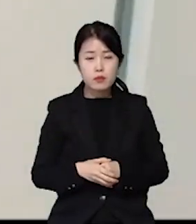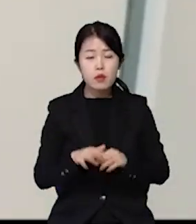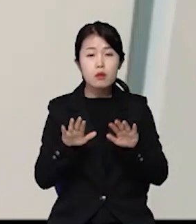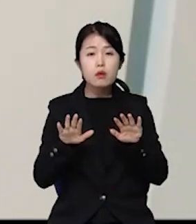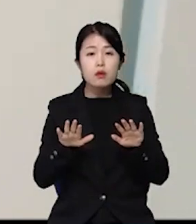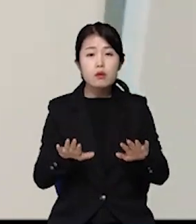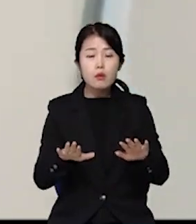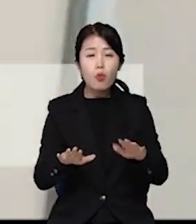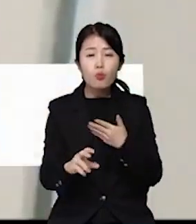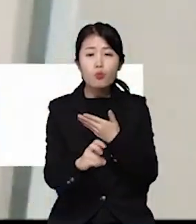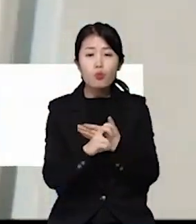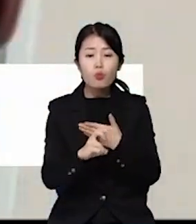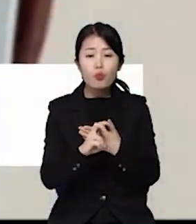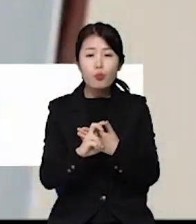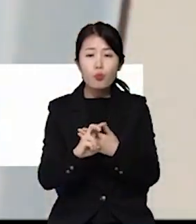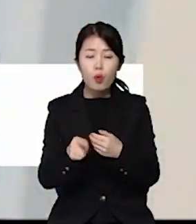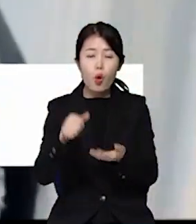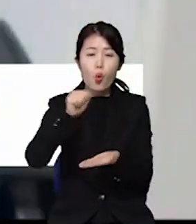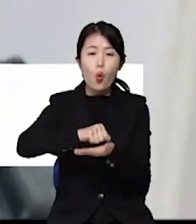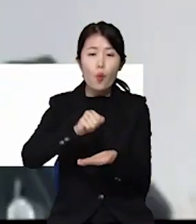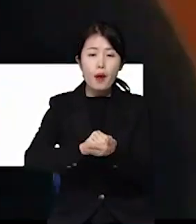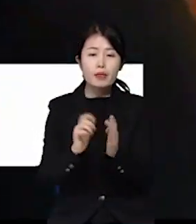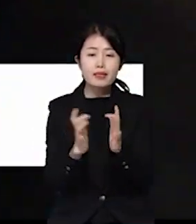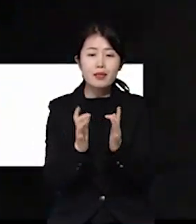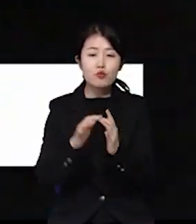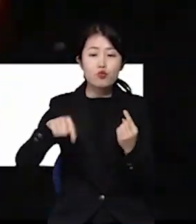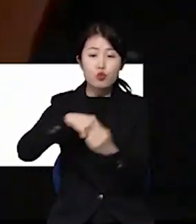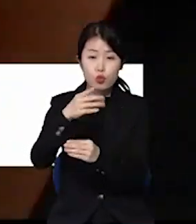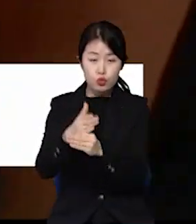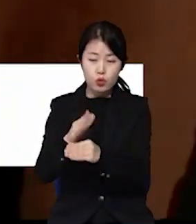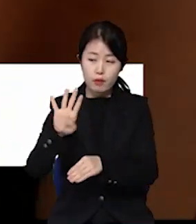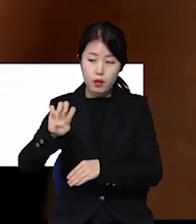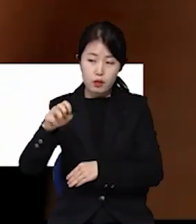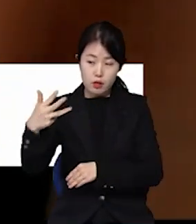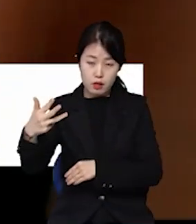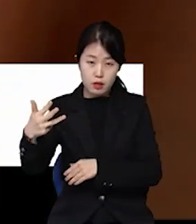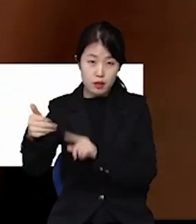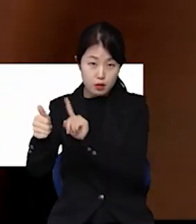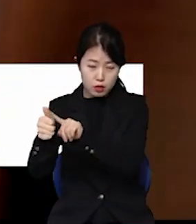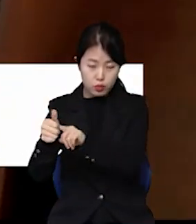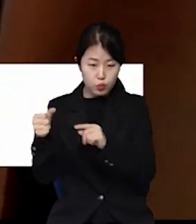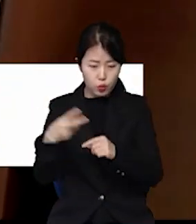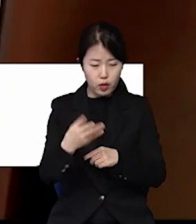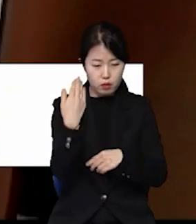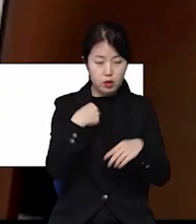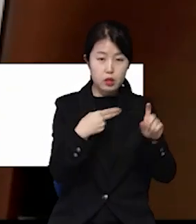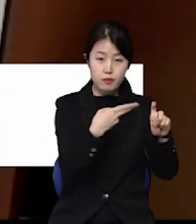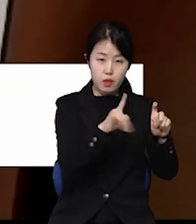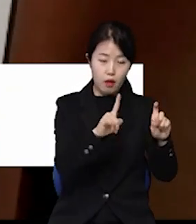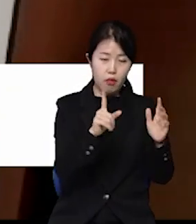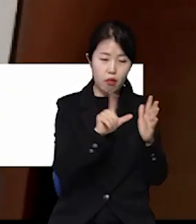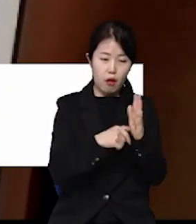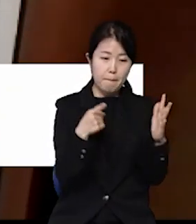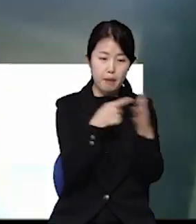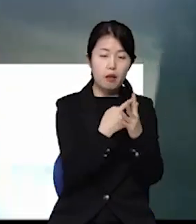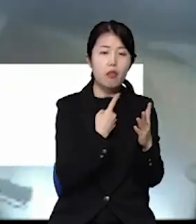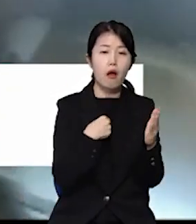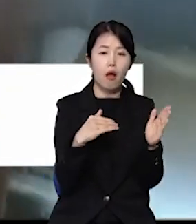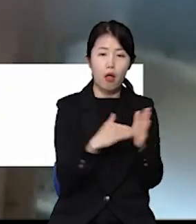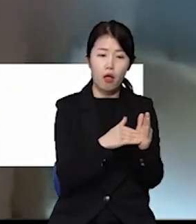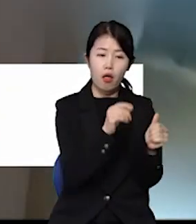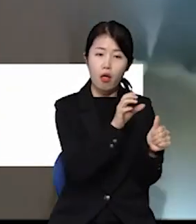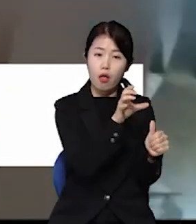범행은 현재 불법 도박 사이트 15곳을 운영하고 있는 48살 총책과 10대의 동종범죄 전력으로